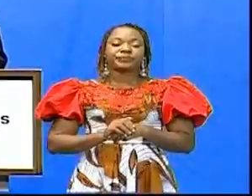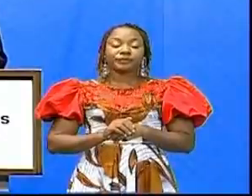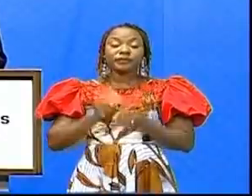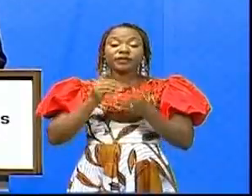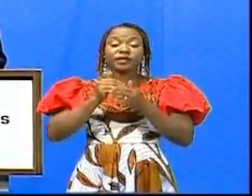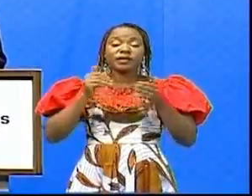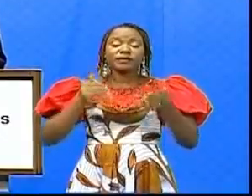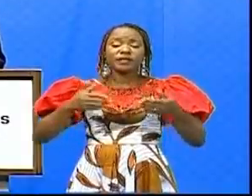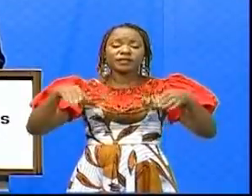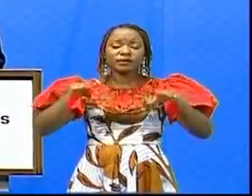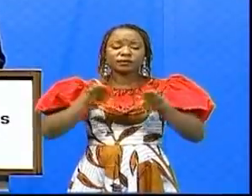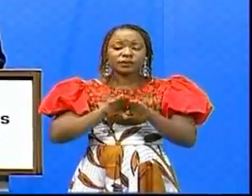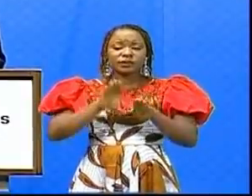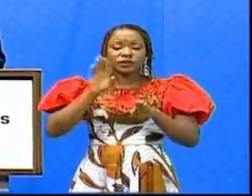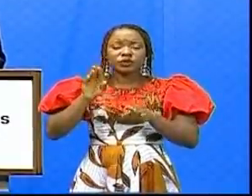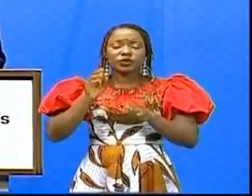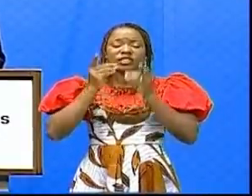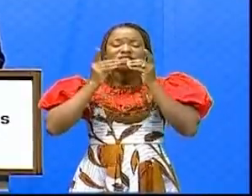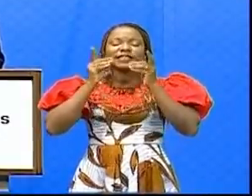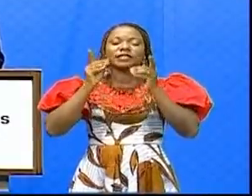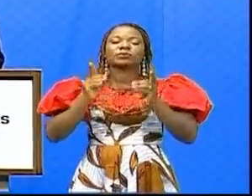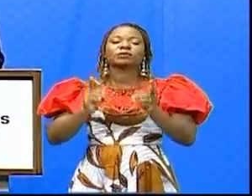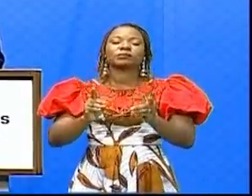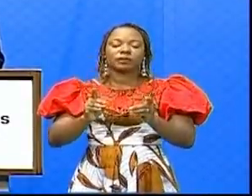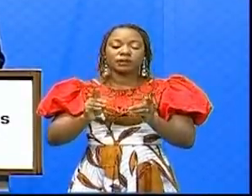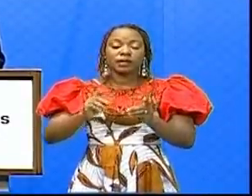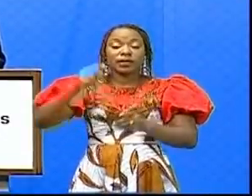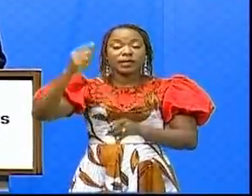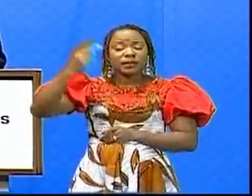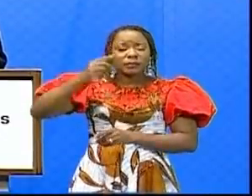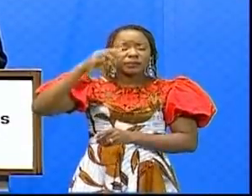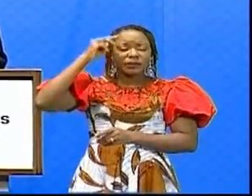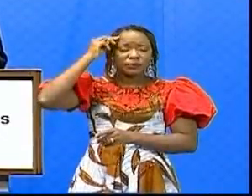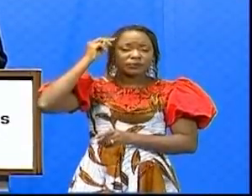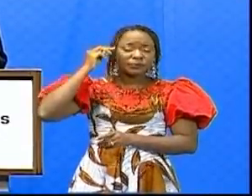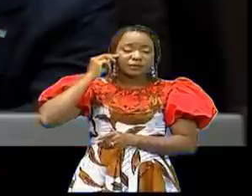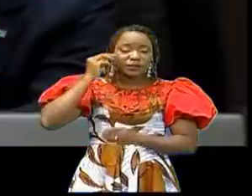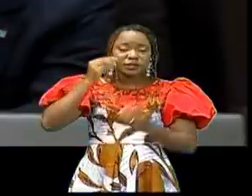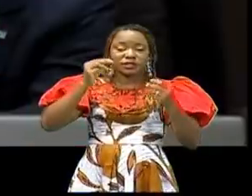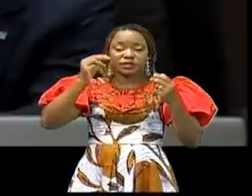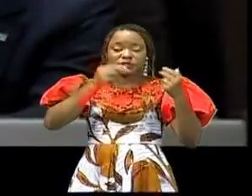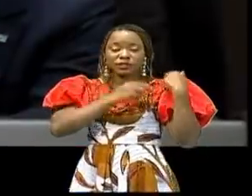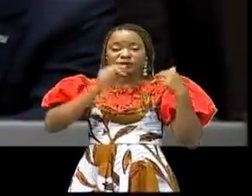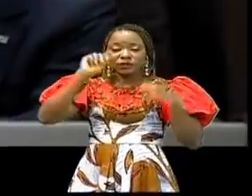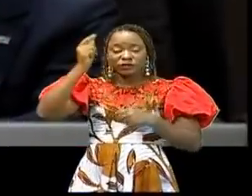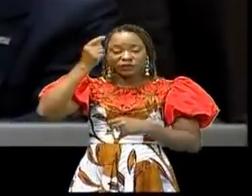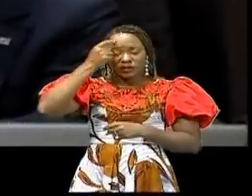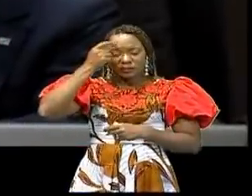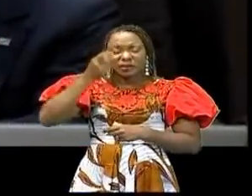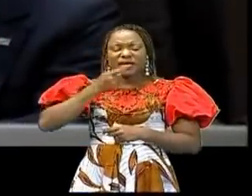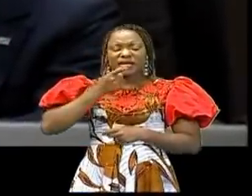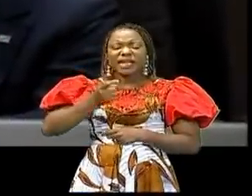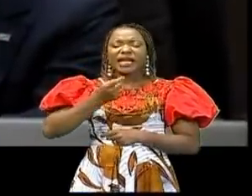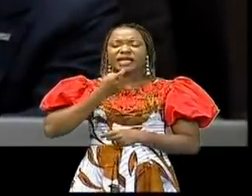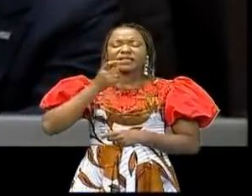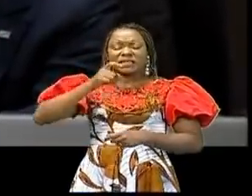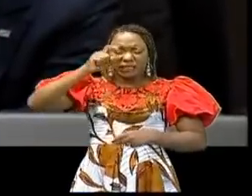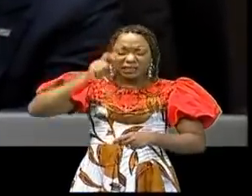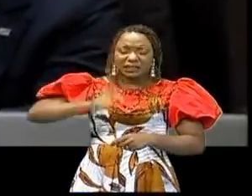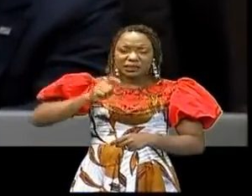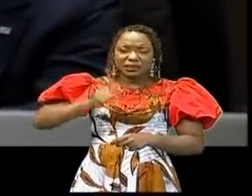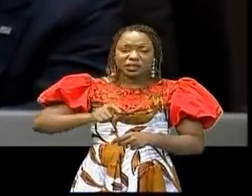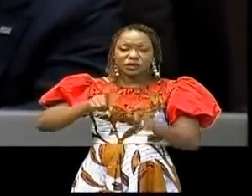Avant de clore son propos, le Premier ministre, chef du gouvernement, a condamné avec force le